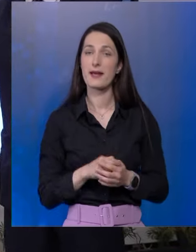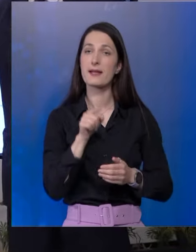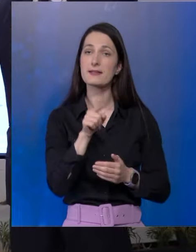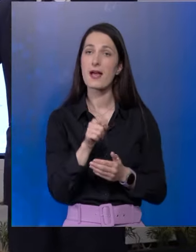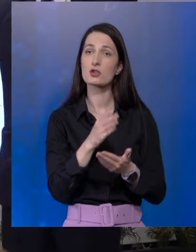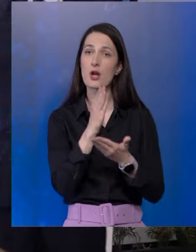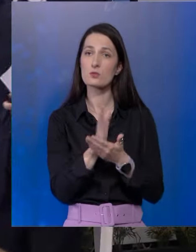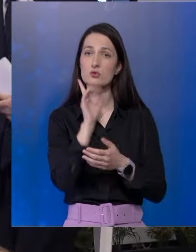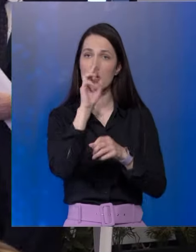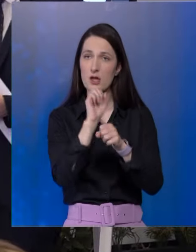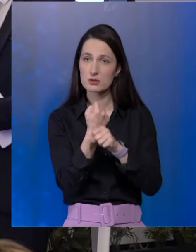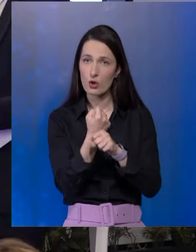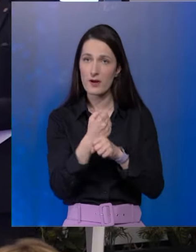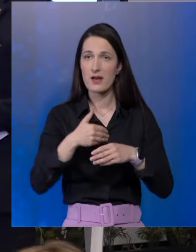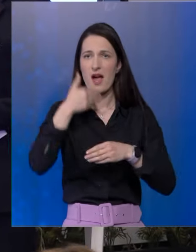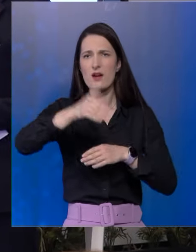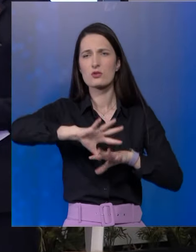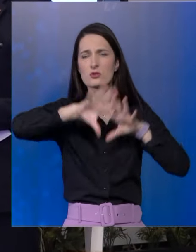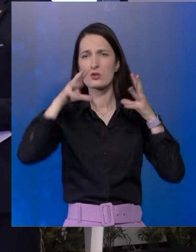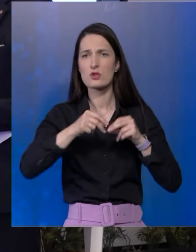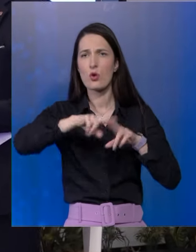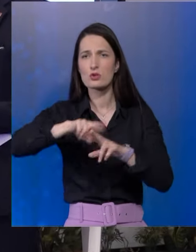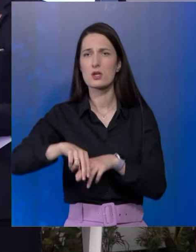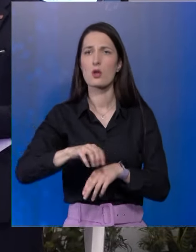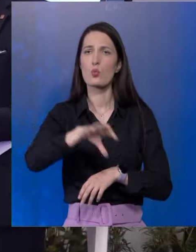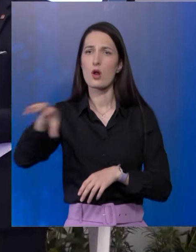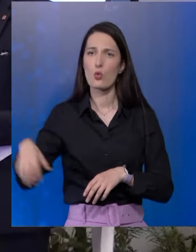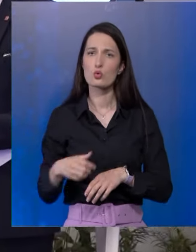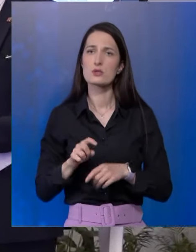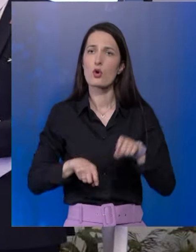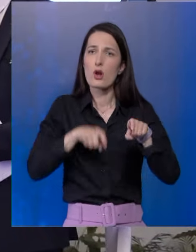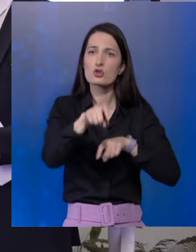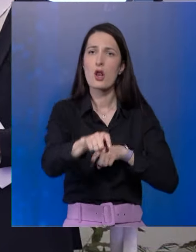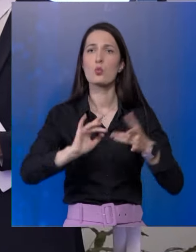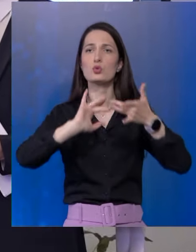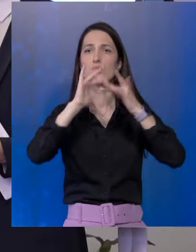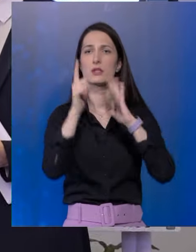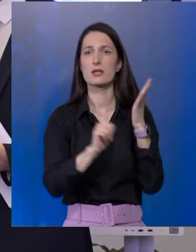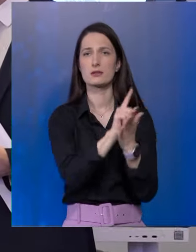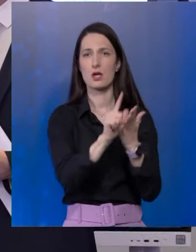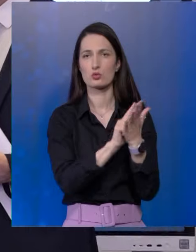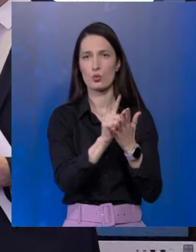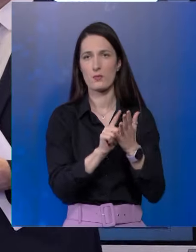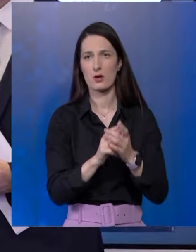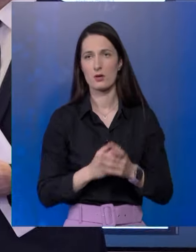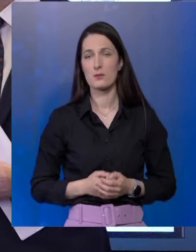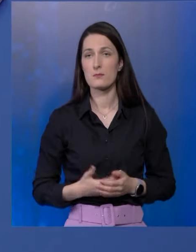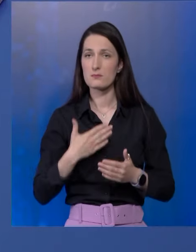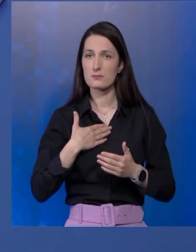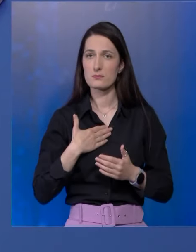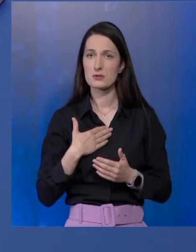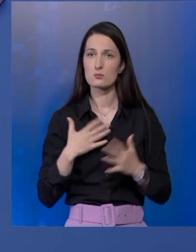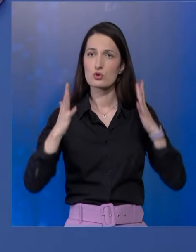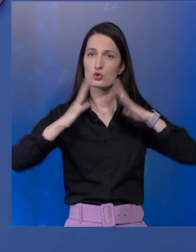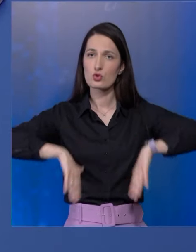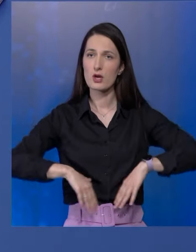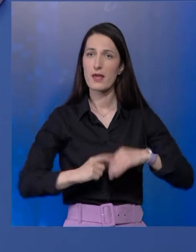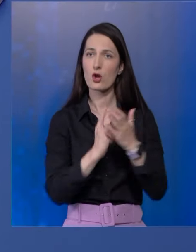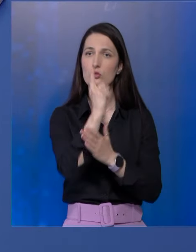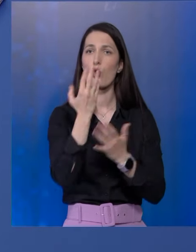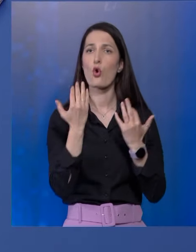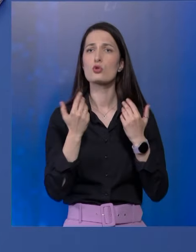Na taj način Bosna i Hercegovina nakon svih ostalih u regionu zakoračila je u digitalno doba. Mi smo